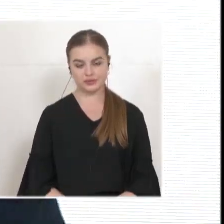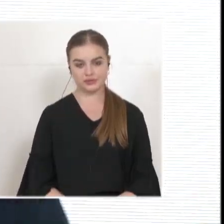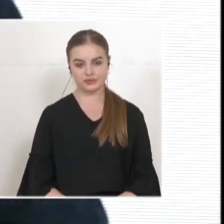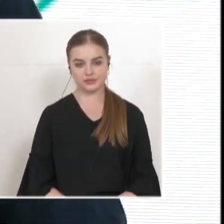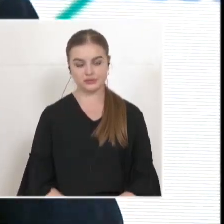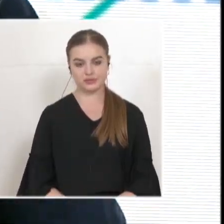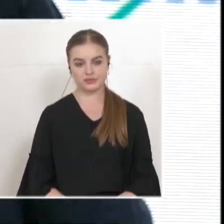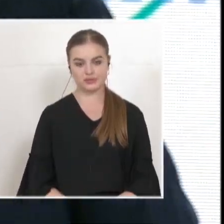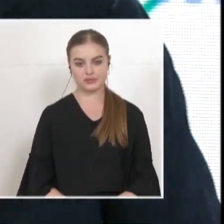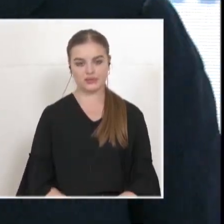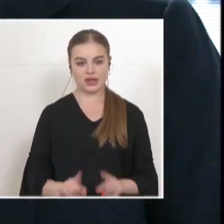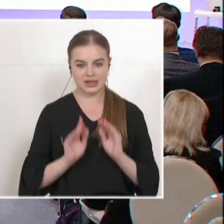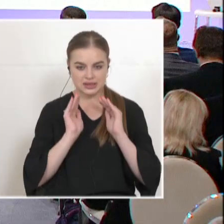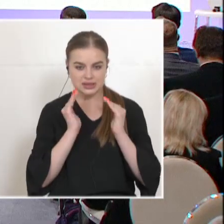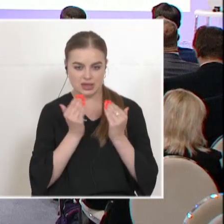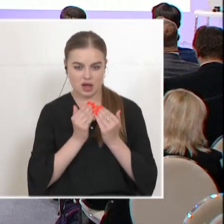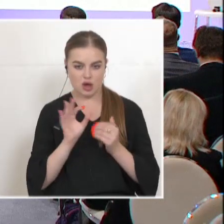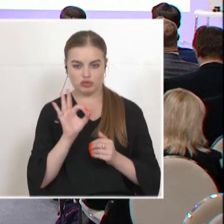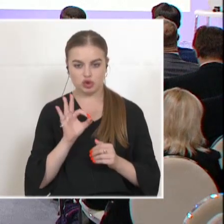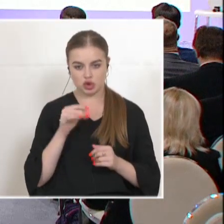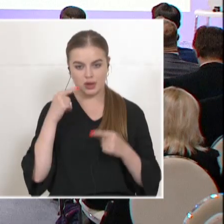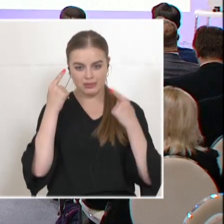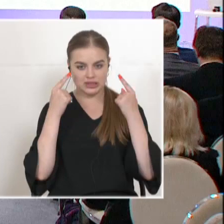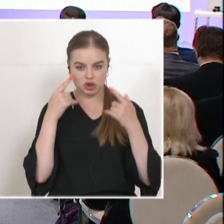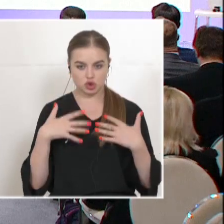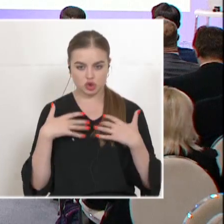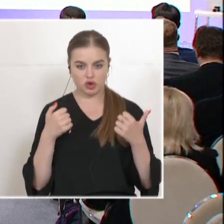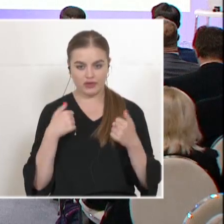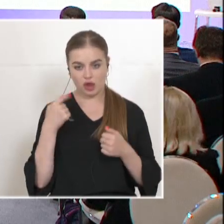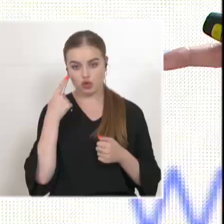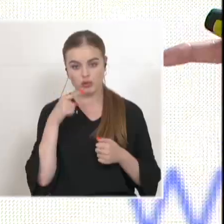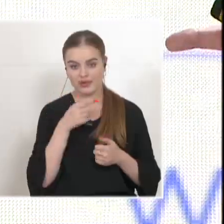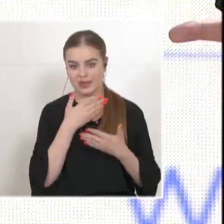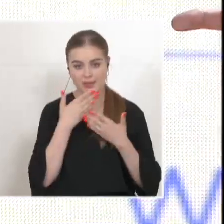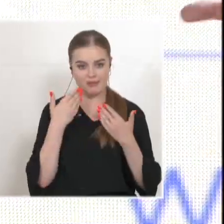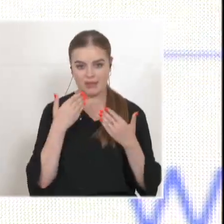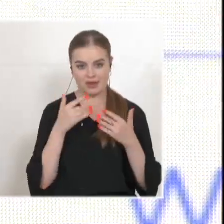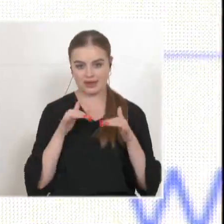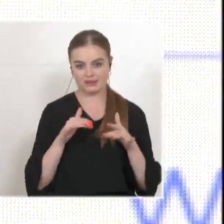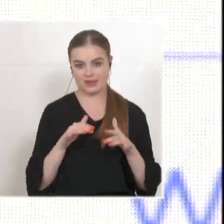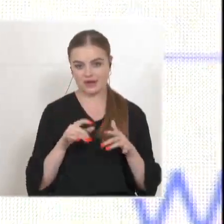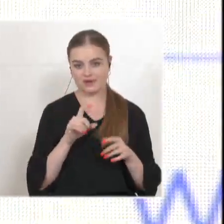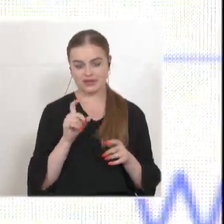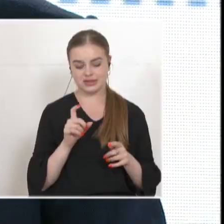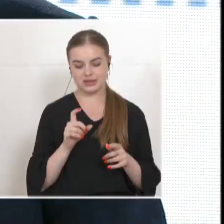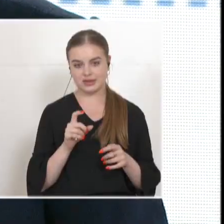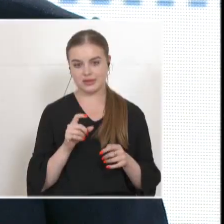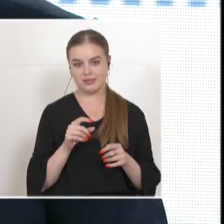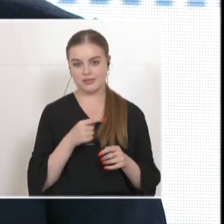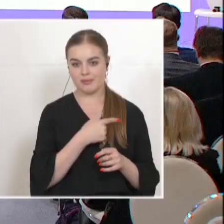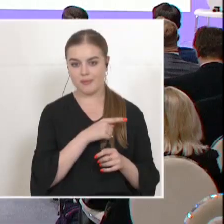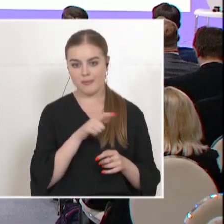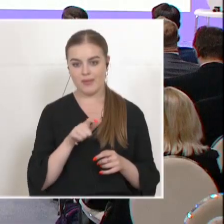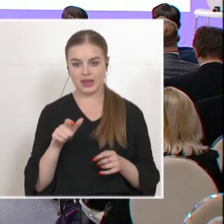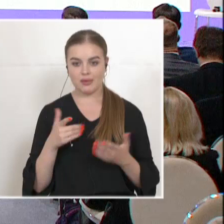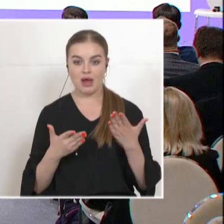замкнутість щодо психічного здоров'я. Я думаю, ви не мали справи, мабуть, з медиками. Але, може, ви